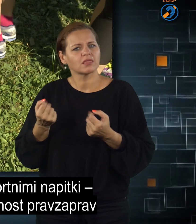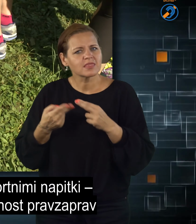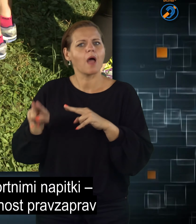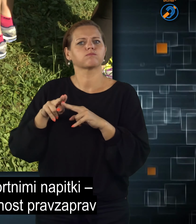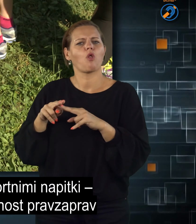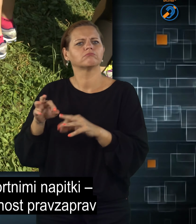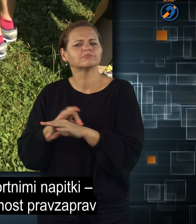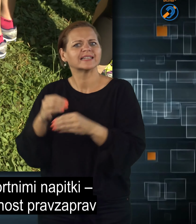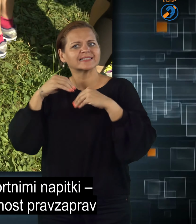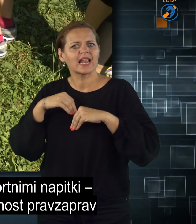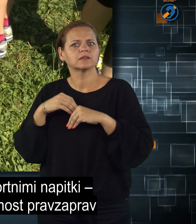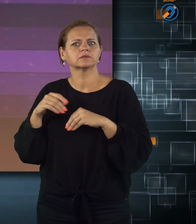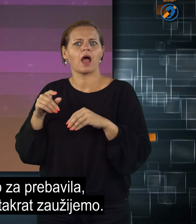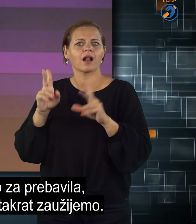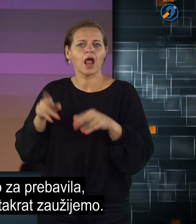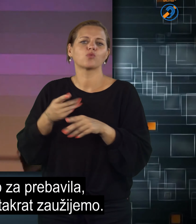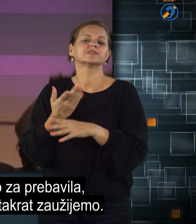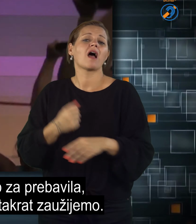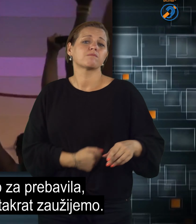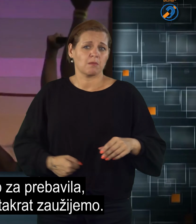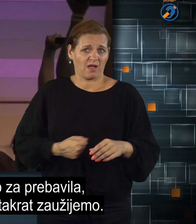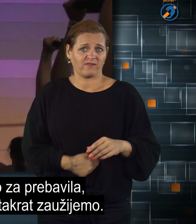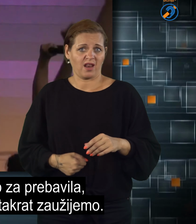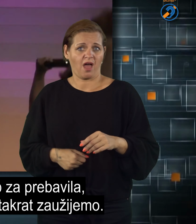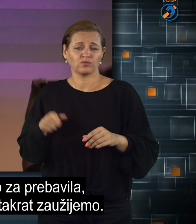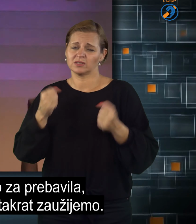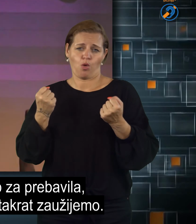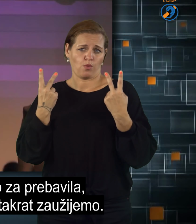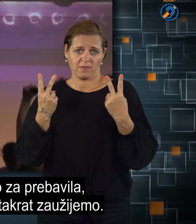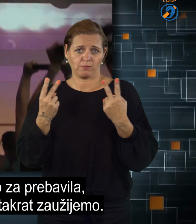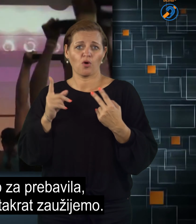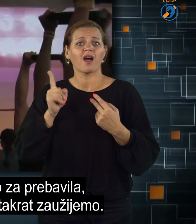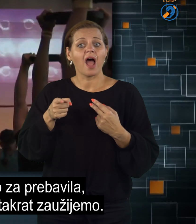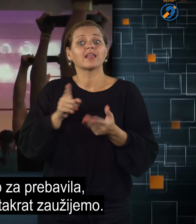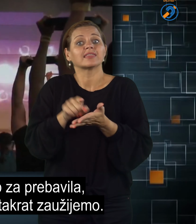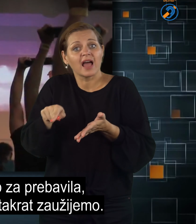ravno za prebavila, je zelo pomembno, kaj takrat zaužijemo.